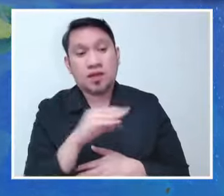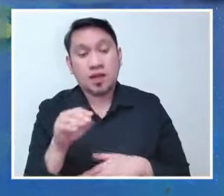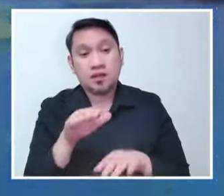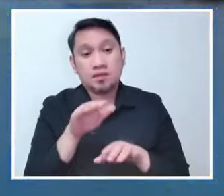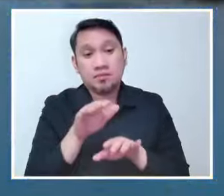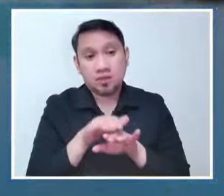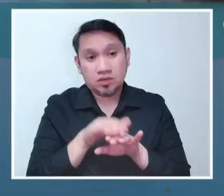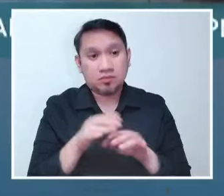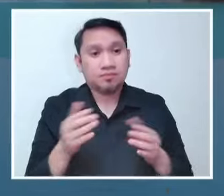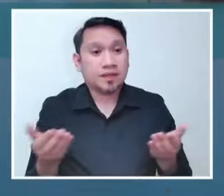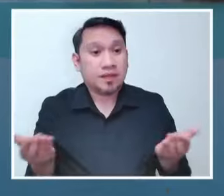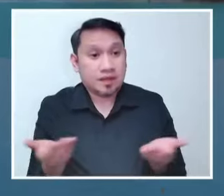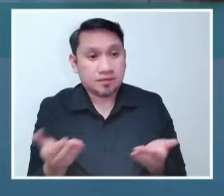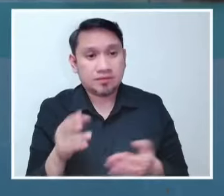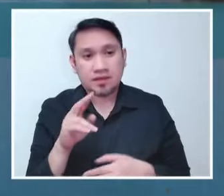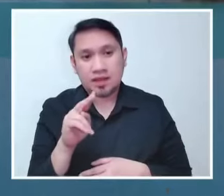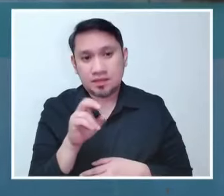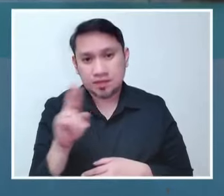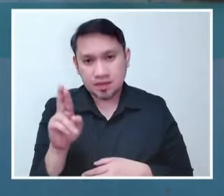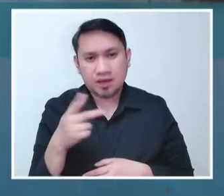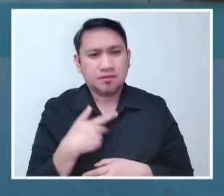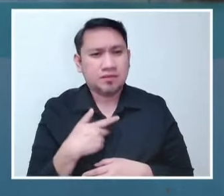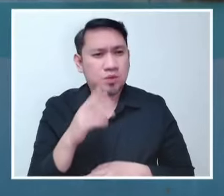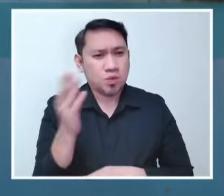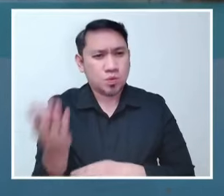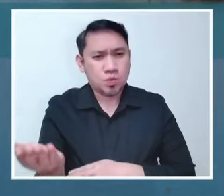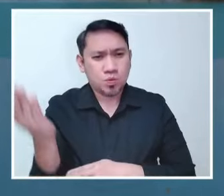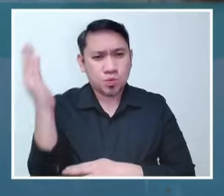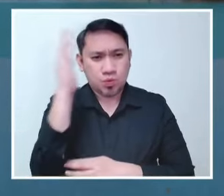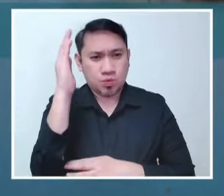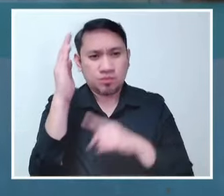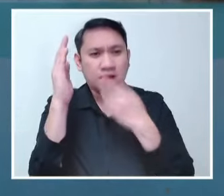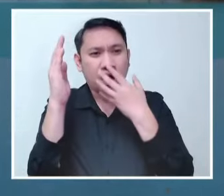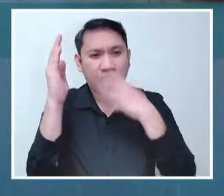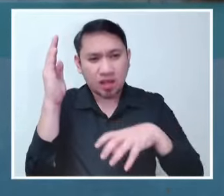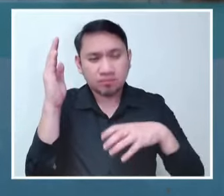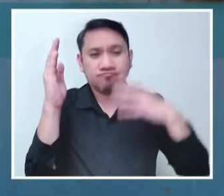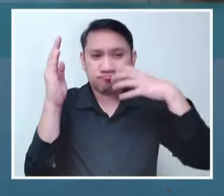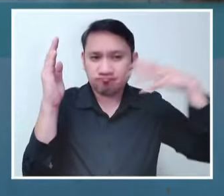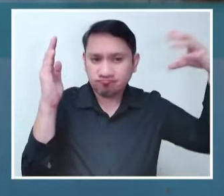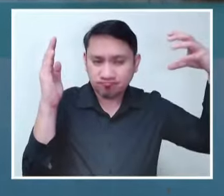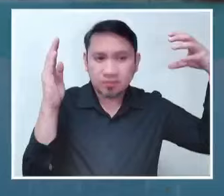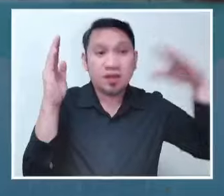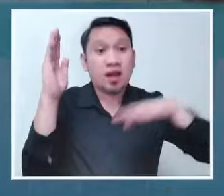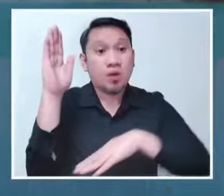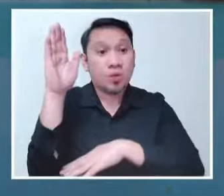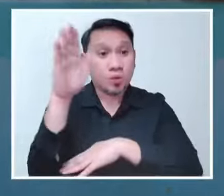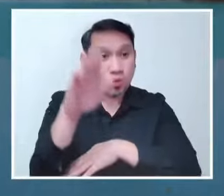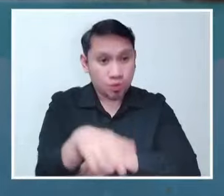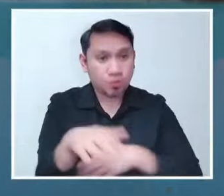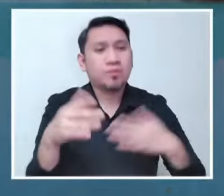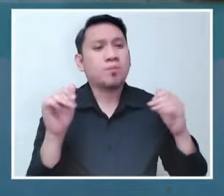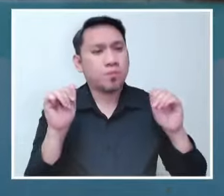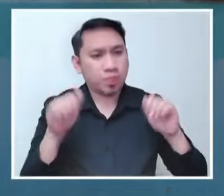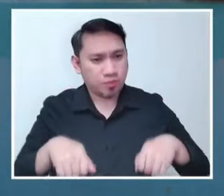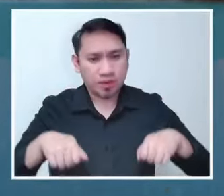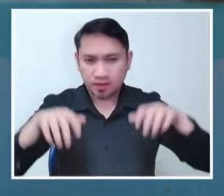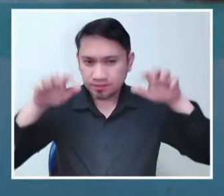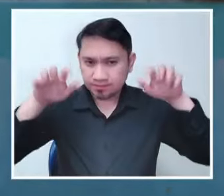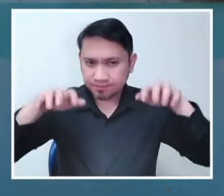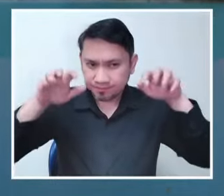sa Metro Manila, mainit hanggang tanghali pero hapon hanggang gabi, lalo po sa oras ng uwian, mataas ang tsansa